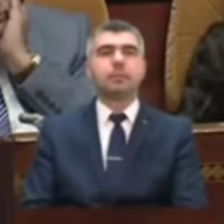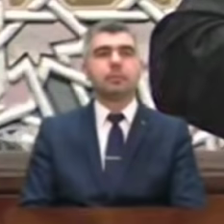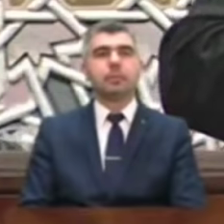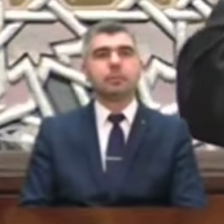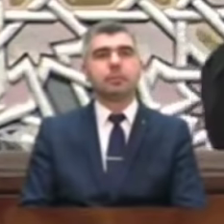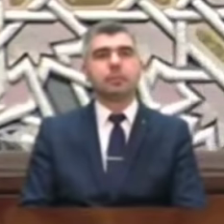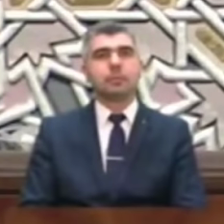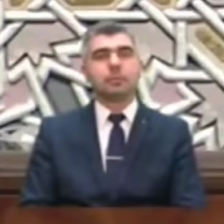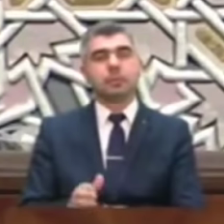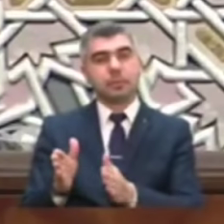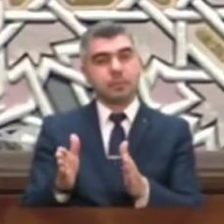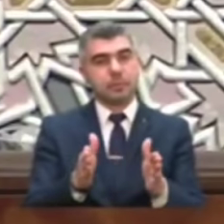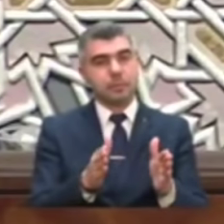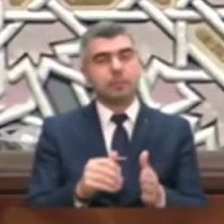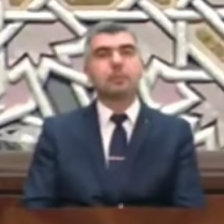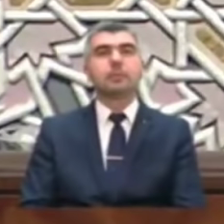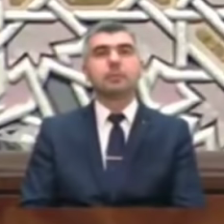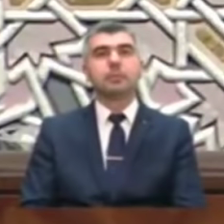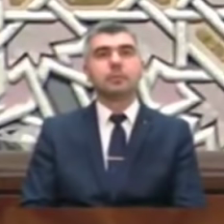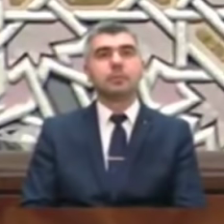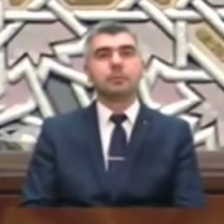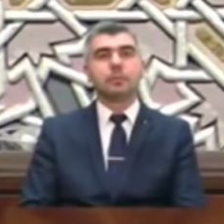الرئيس.